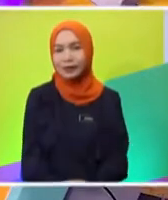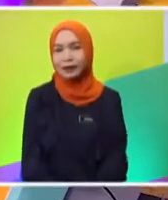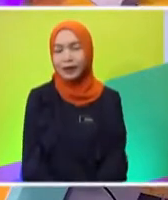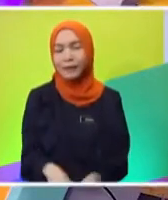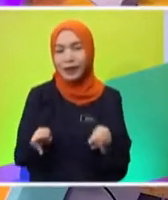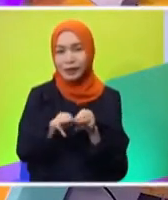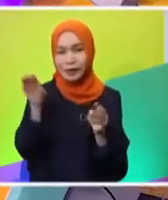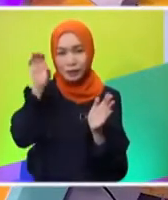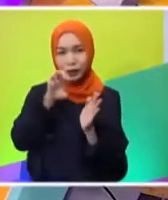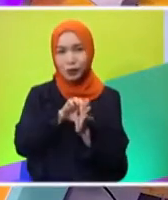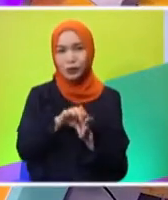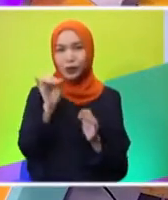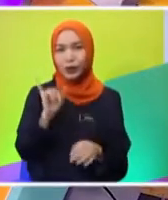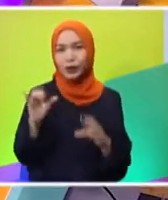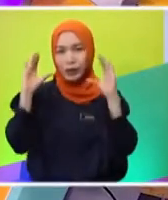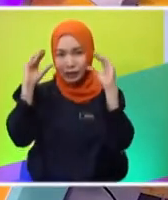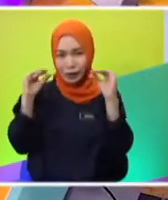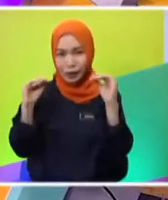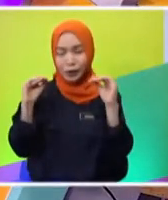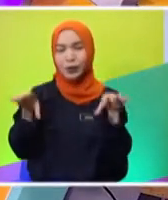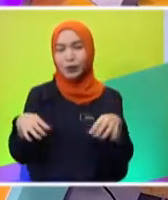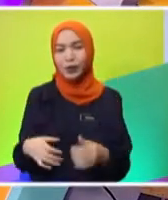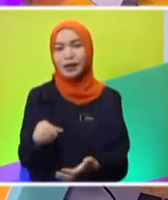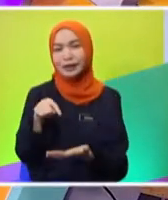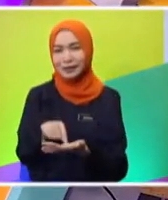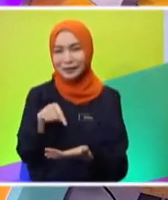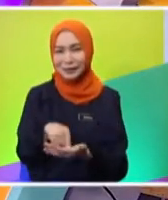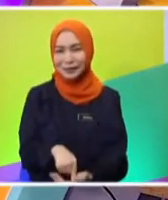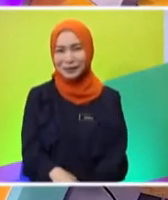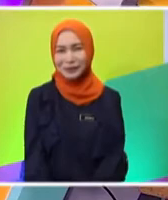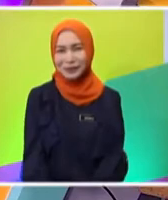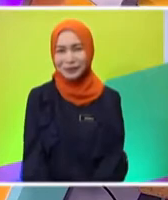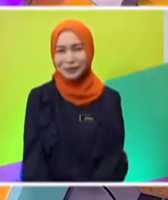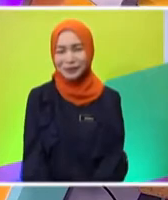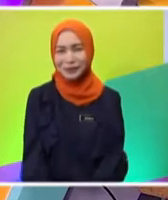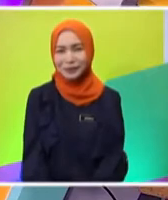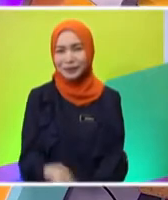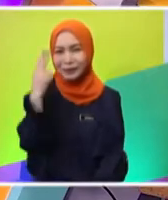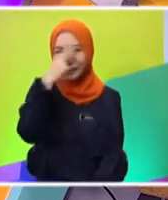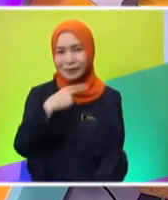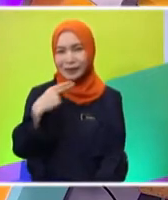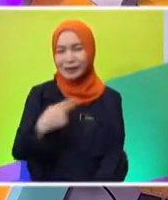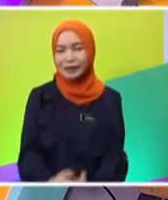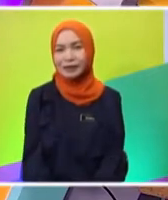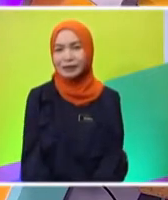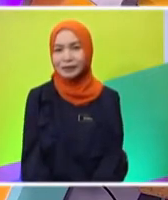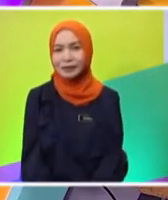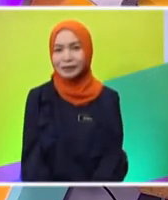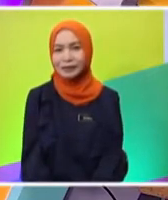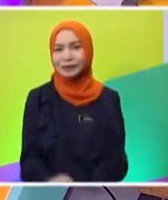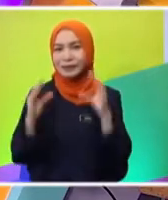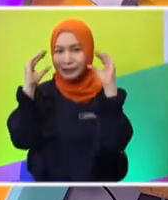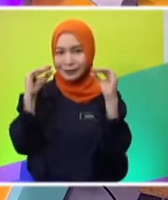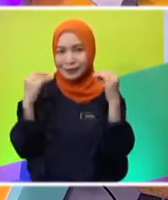contoh di hadapan suami Salah satu bentuk prestasi hias kecuali juga boleh kita lakukan sibuk Ada lagi satu selesai begitu